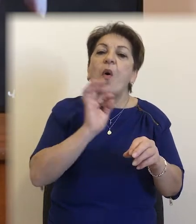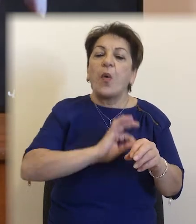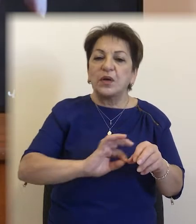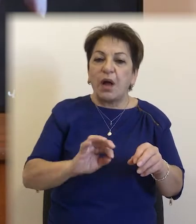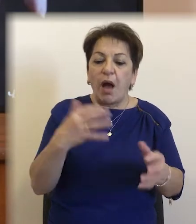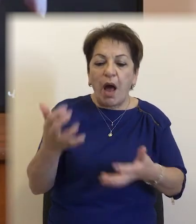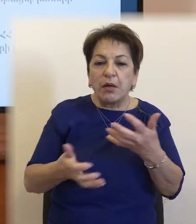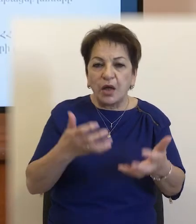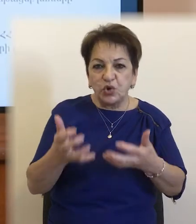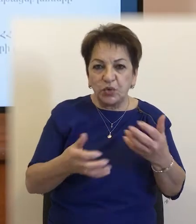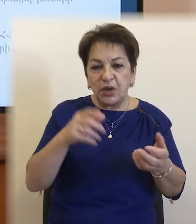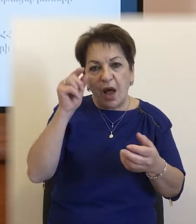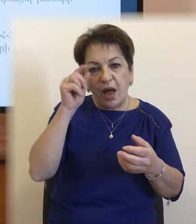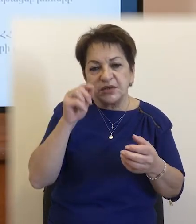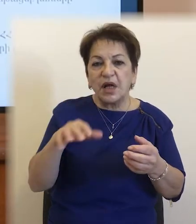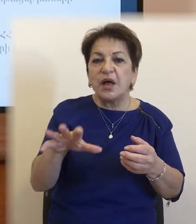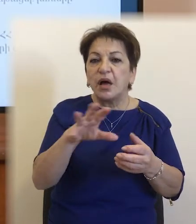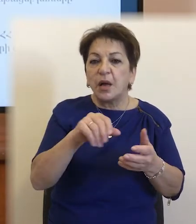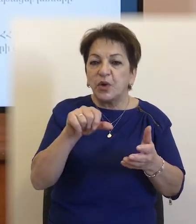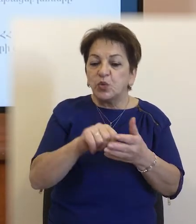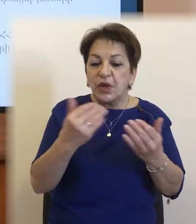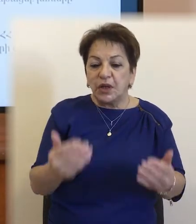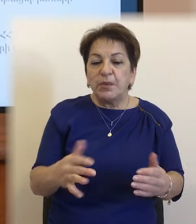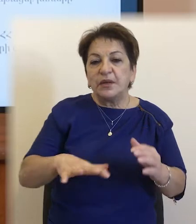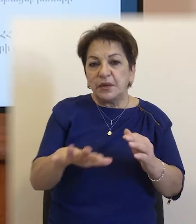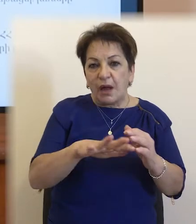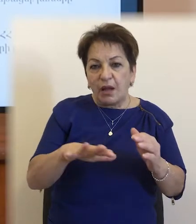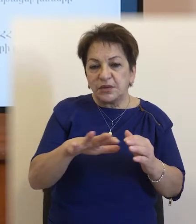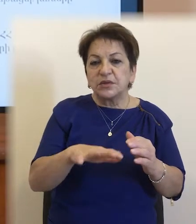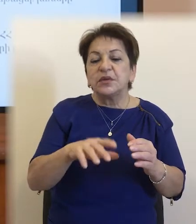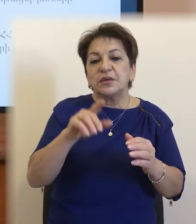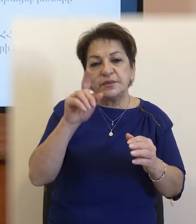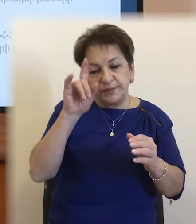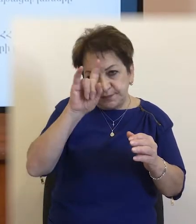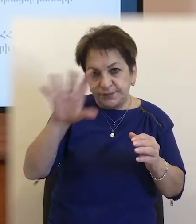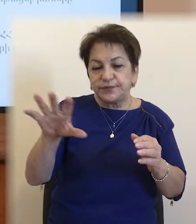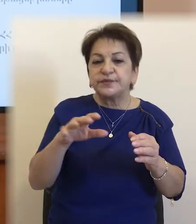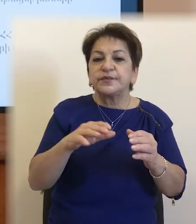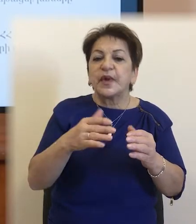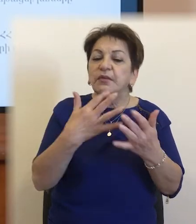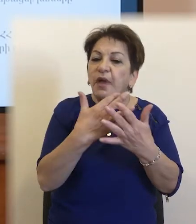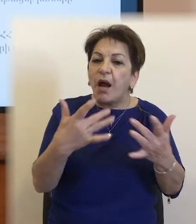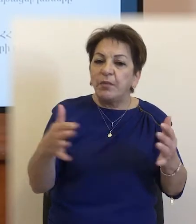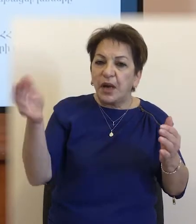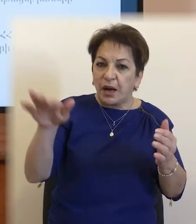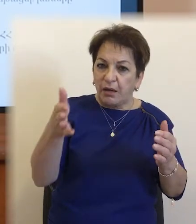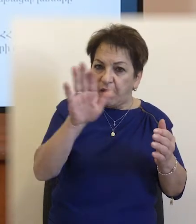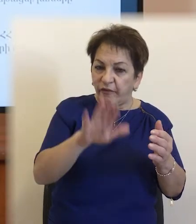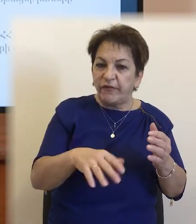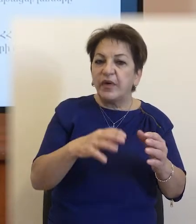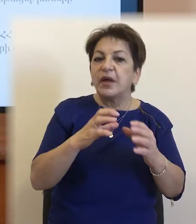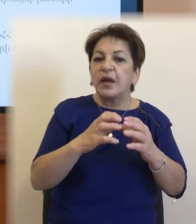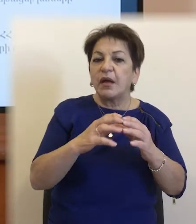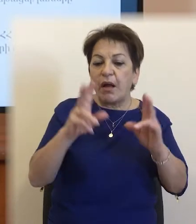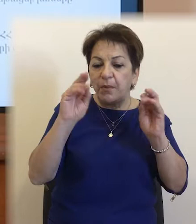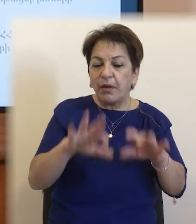հանացոնները։ Հայաստանի Հանափետության ներկայի ստարացքը աչկե ընգնում ռելևի պասմազանության և